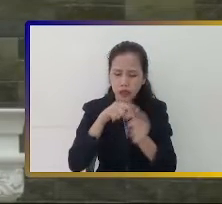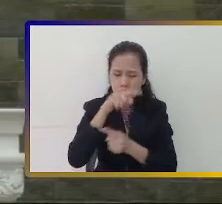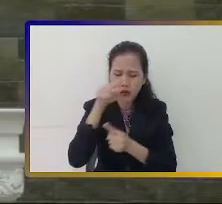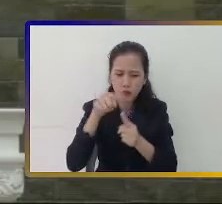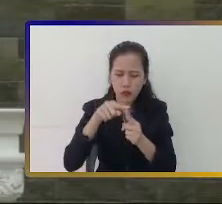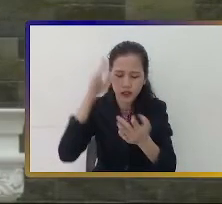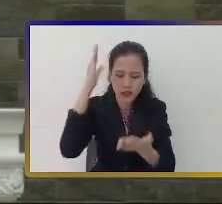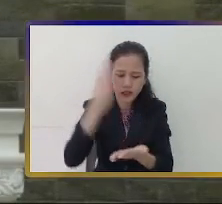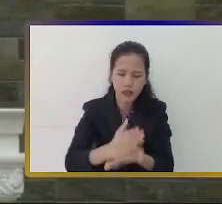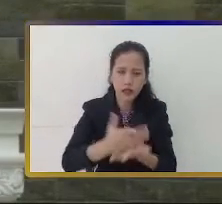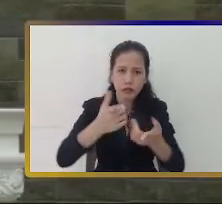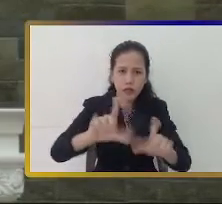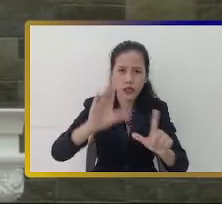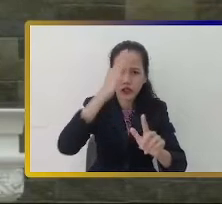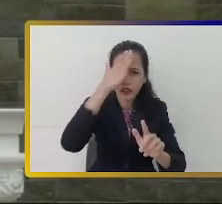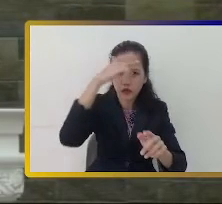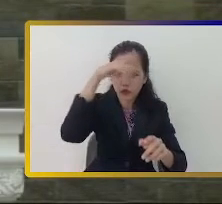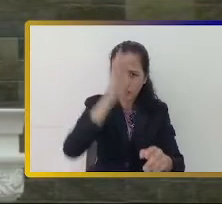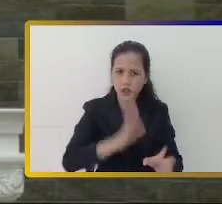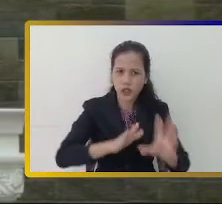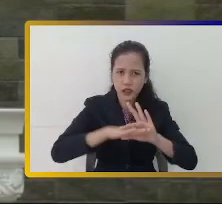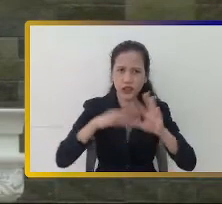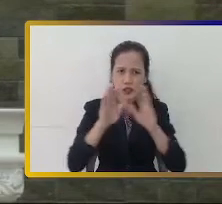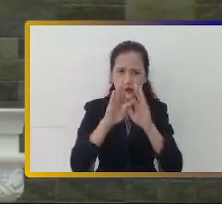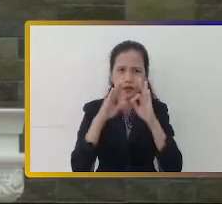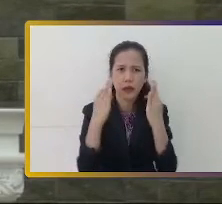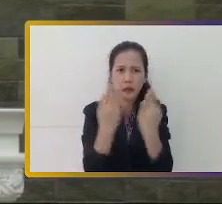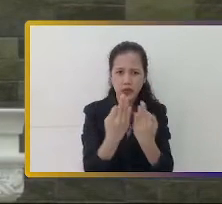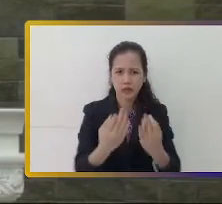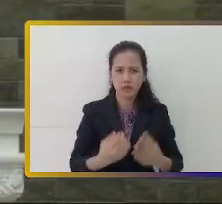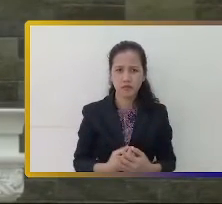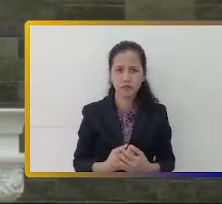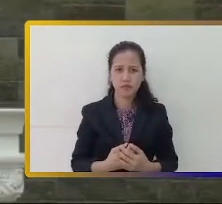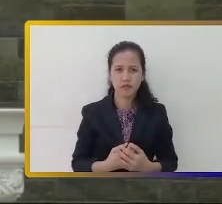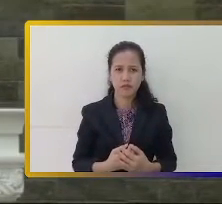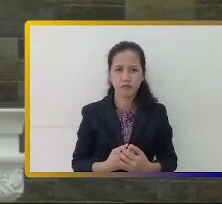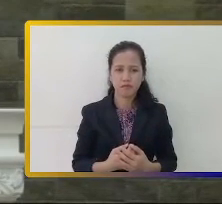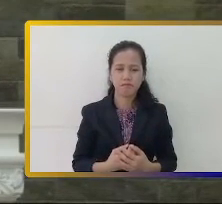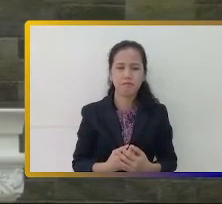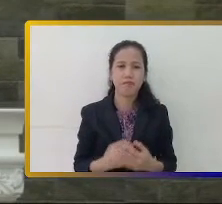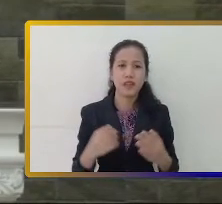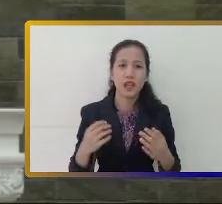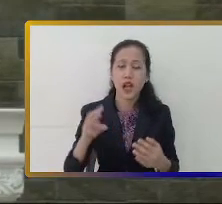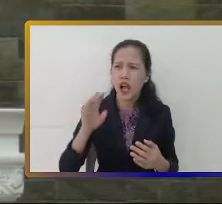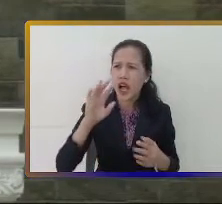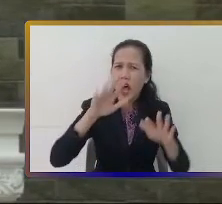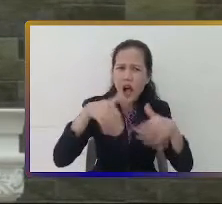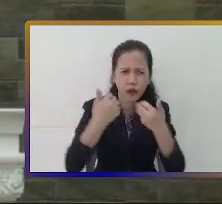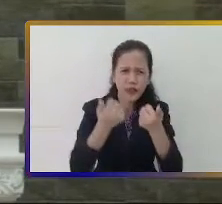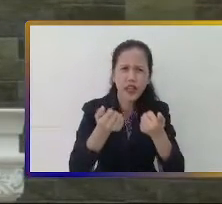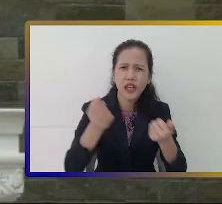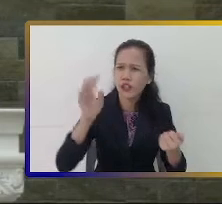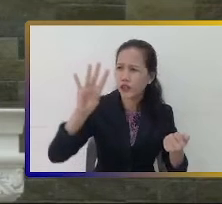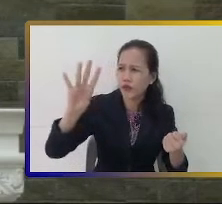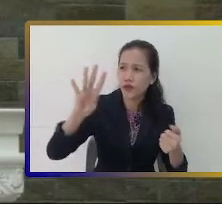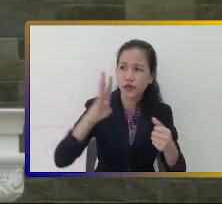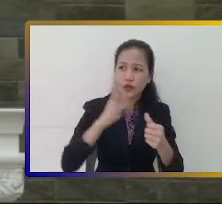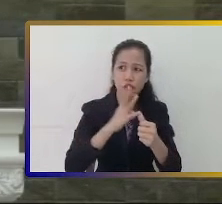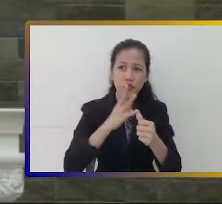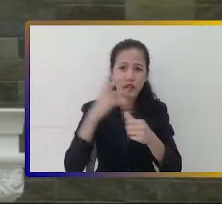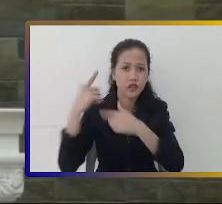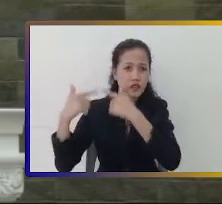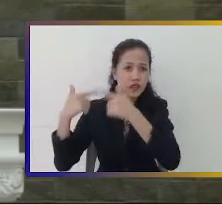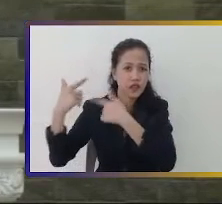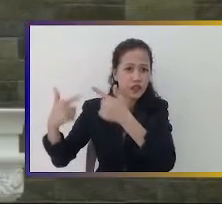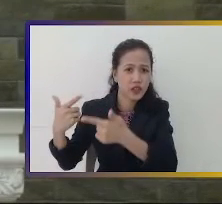natin pakilala ang Panginoon sa ating pong family. Paano po yung fourth generation or even the third generation?